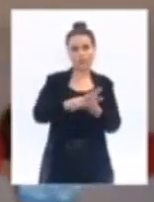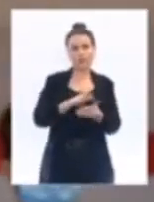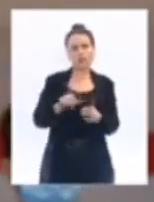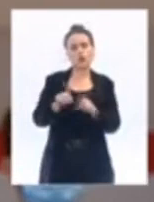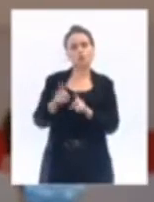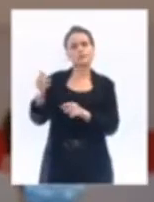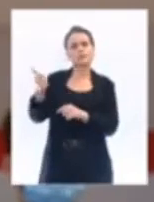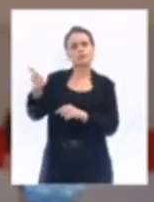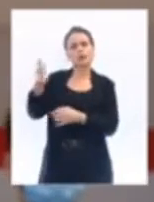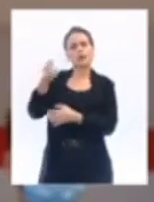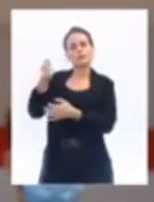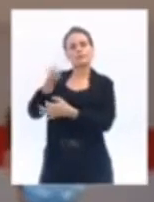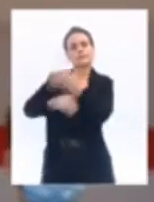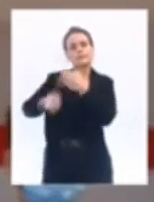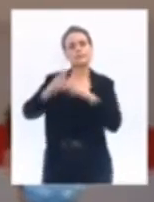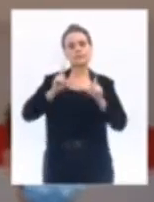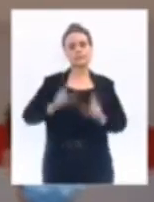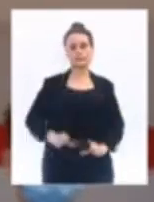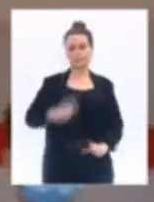justificatif